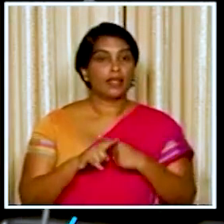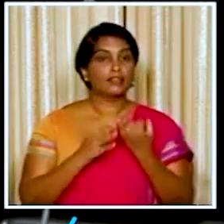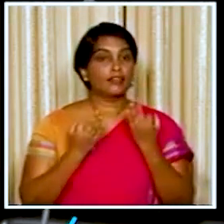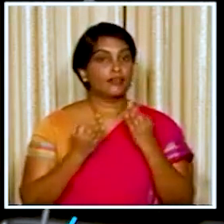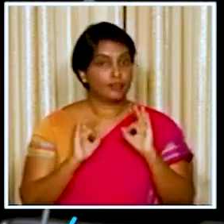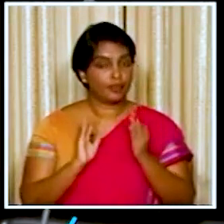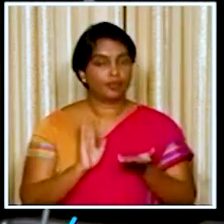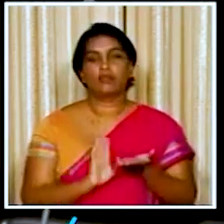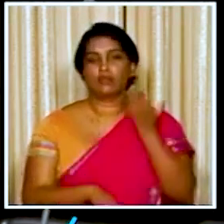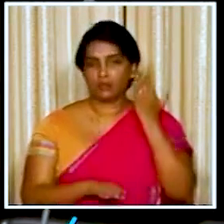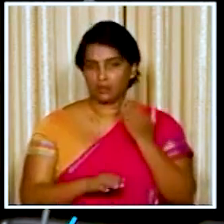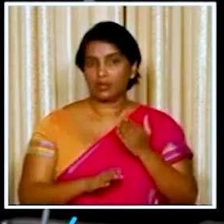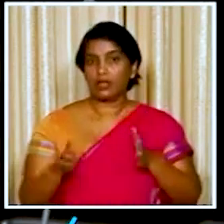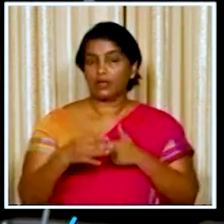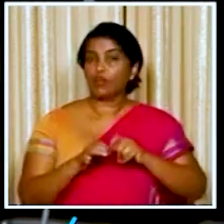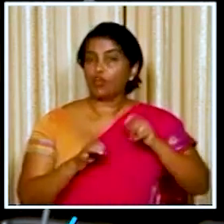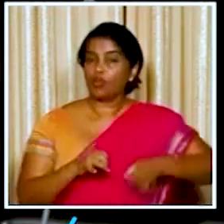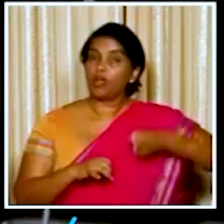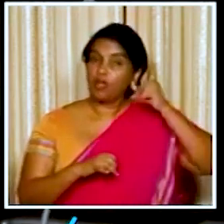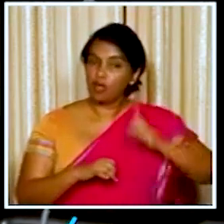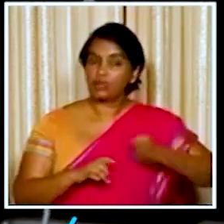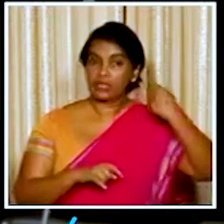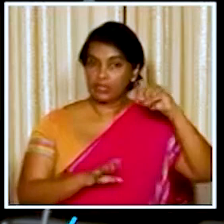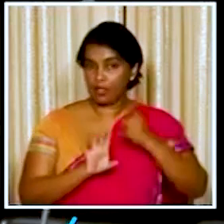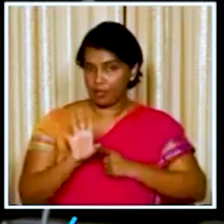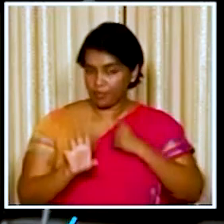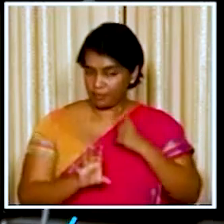නැංවීමට කටයුතු කළා. කැබිනට් මණ්ඩලය අනුමත කළා ගිය අවුරුද්දේ